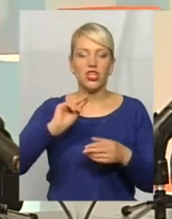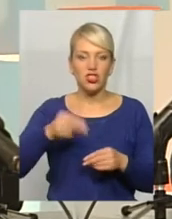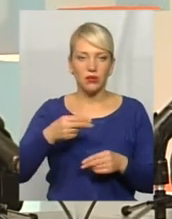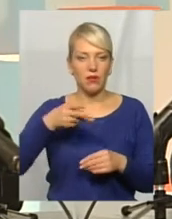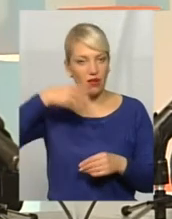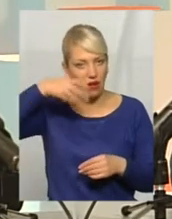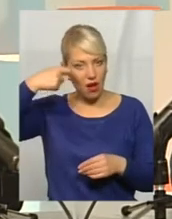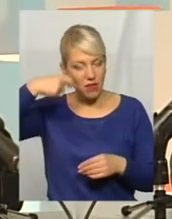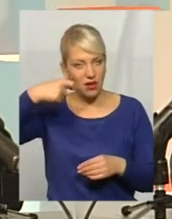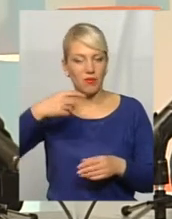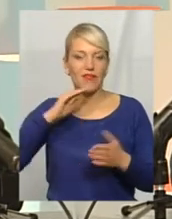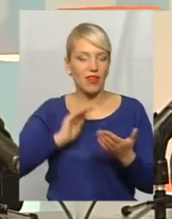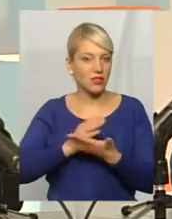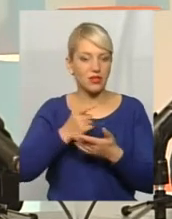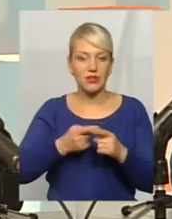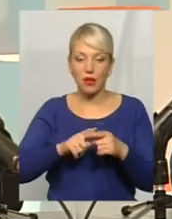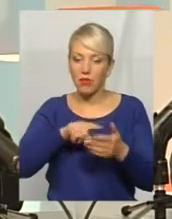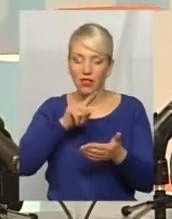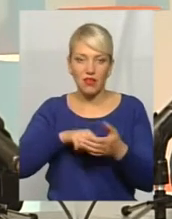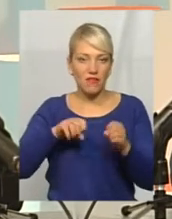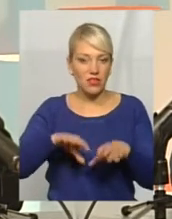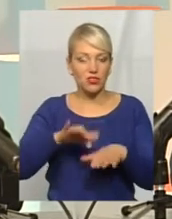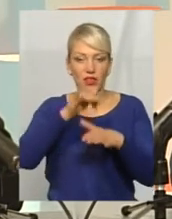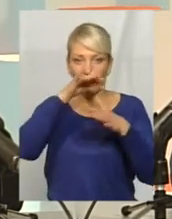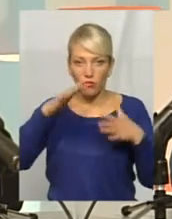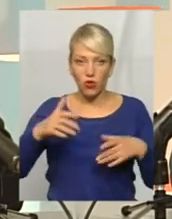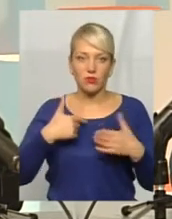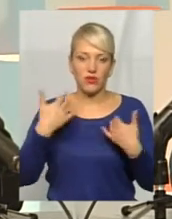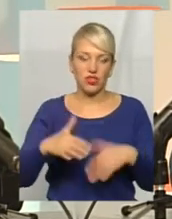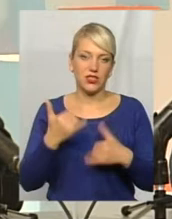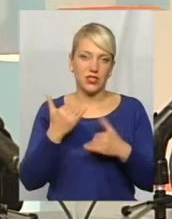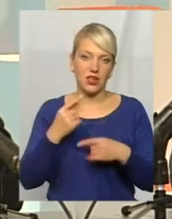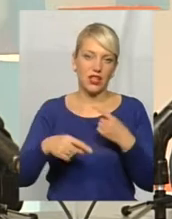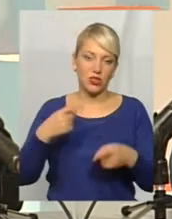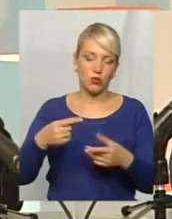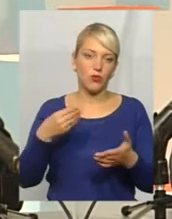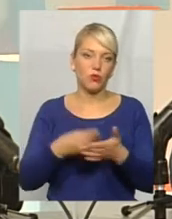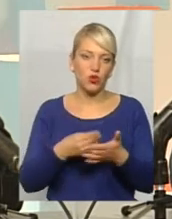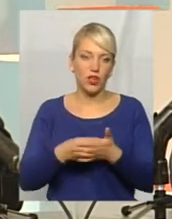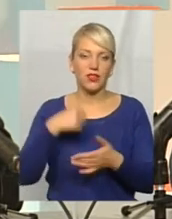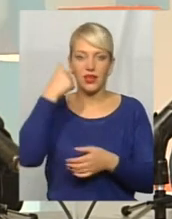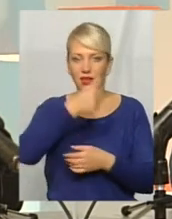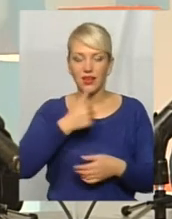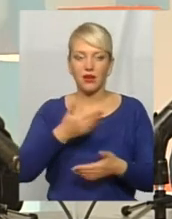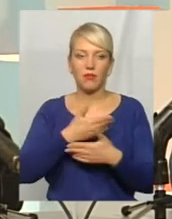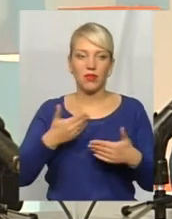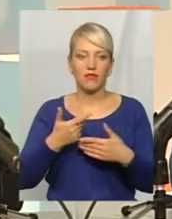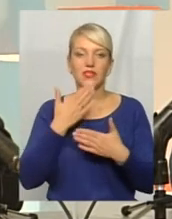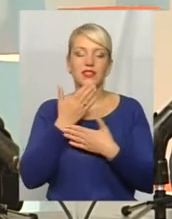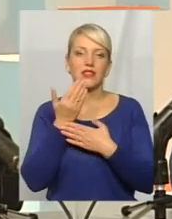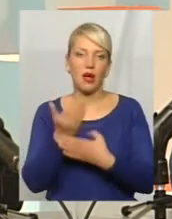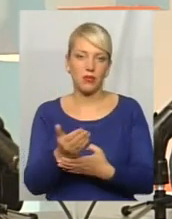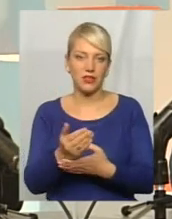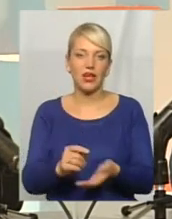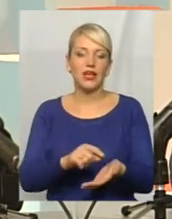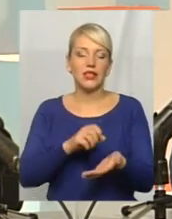камерами, це питання вирішити не можна. І вже зараз, на наступний бюджетний рік, ми в бюджетному запиті